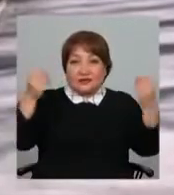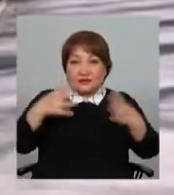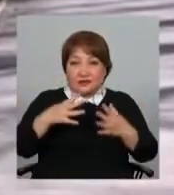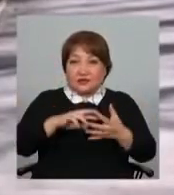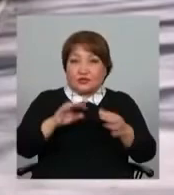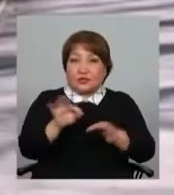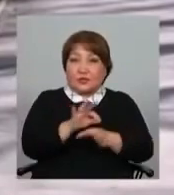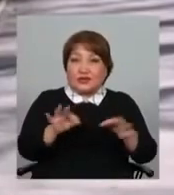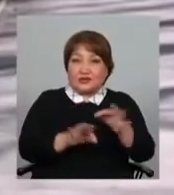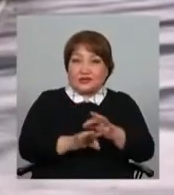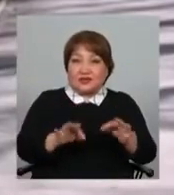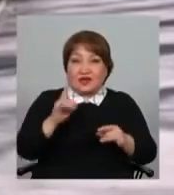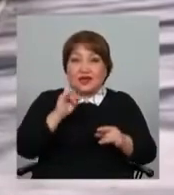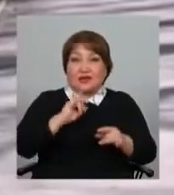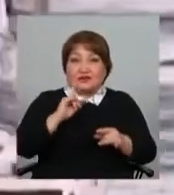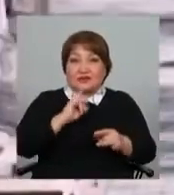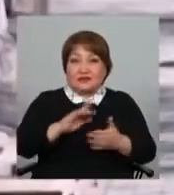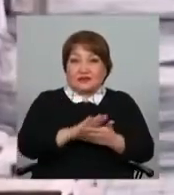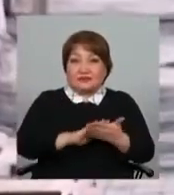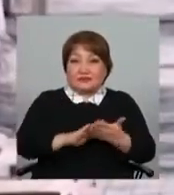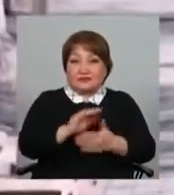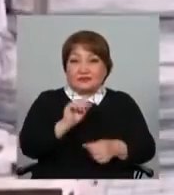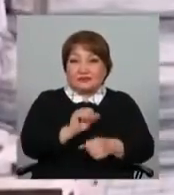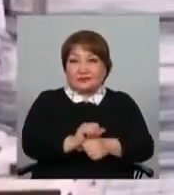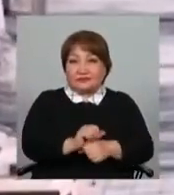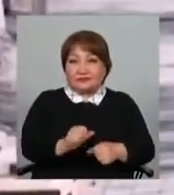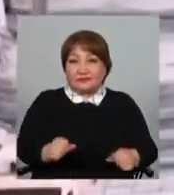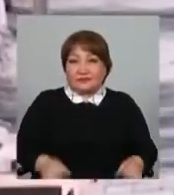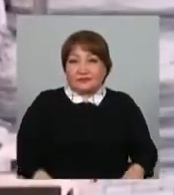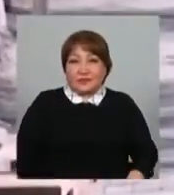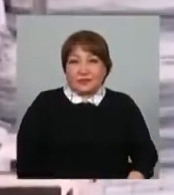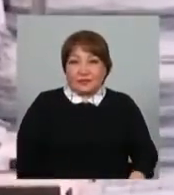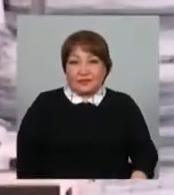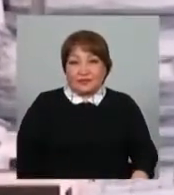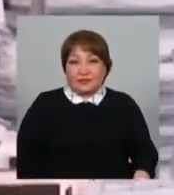бұлыңғырлау болып тұр. Мерей Байет, Шыңғысхан Кеңесхан, Алматы арнасы, Тараз.